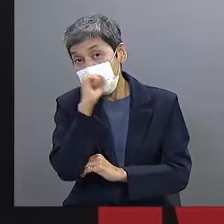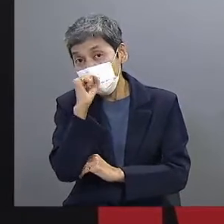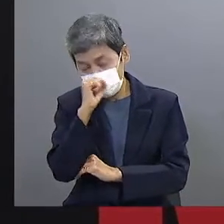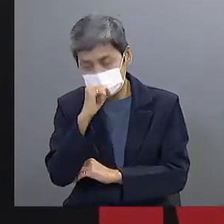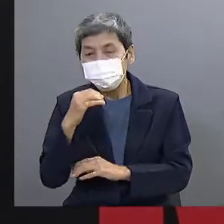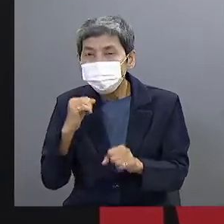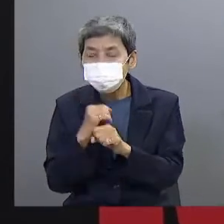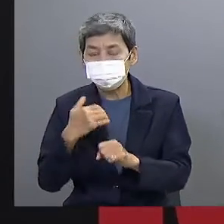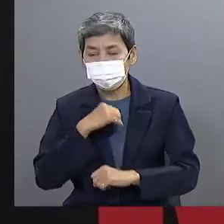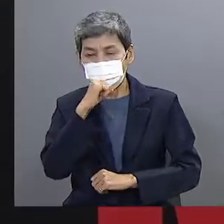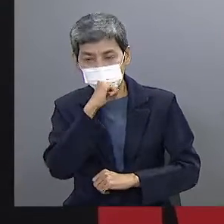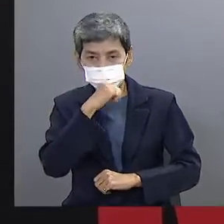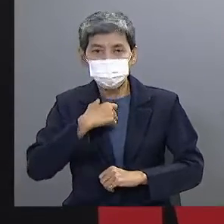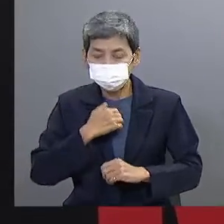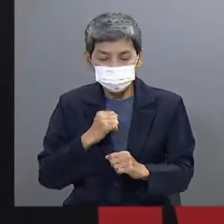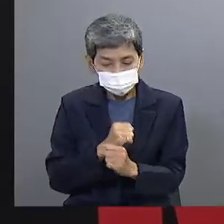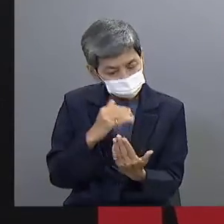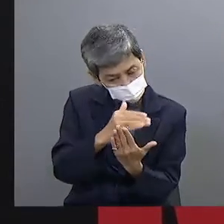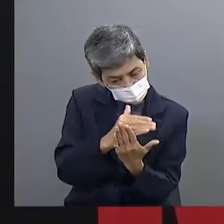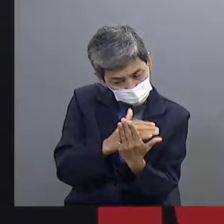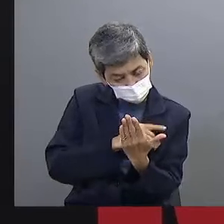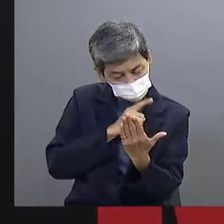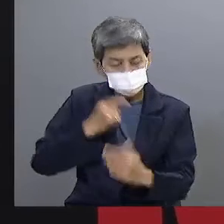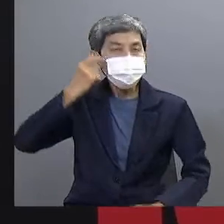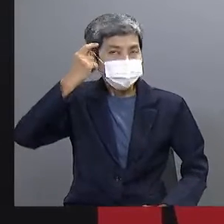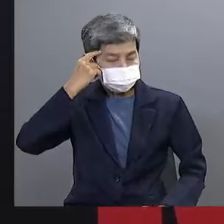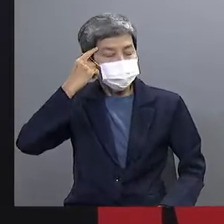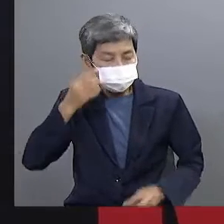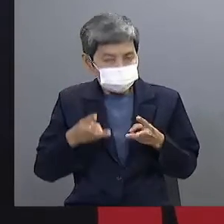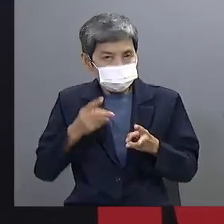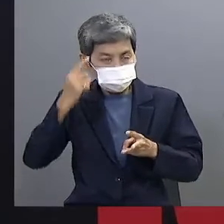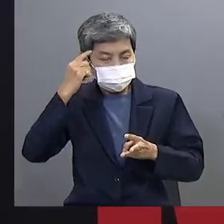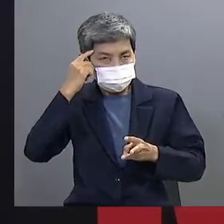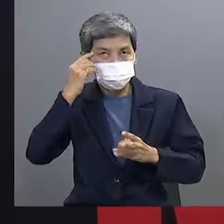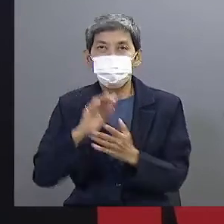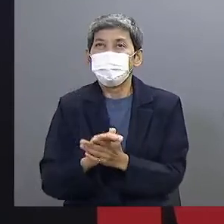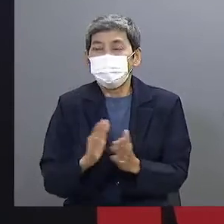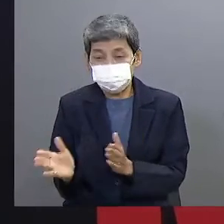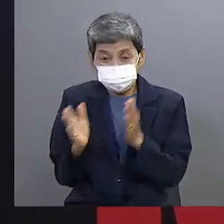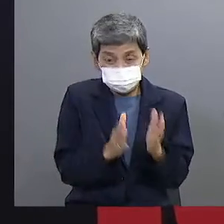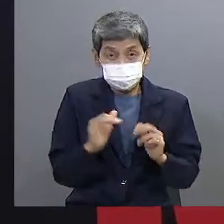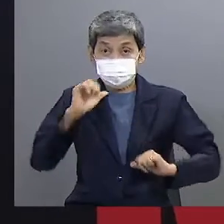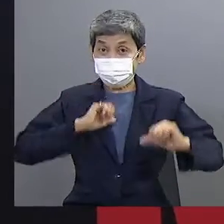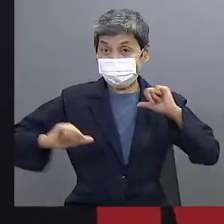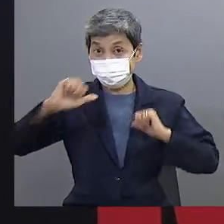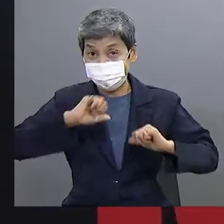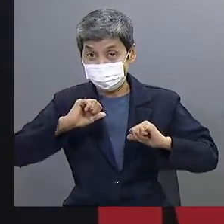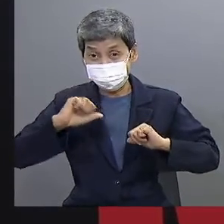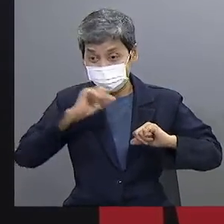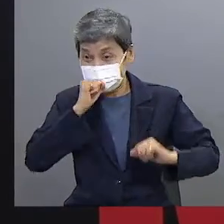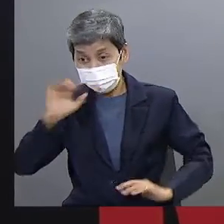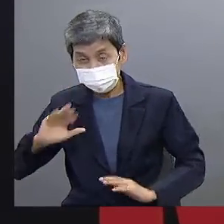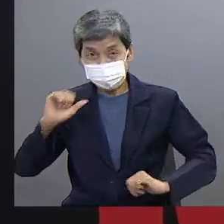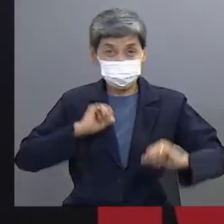ป็นคนแต่งเพลงเองเราก็จะรู้มิติทุกอย่างแต่ว่าพอมาเป็นนักแสดงอย่างเดียวก็จะ